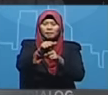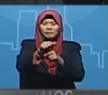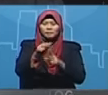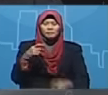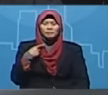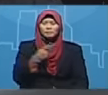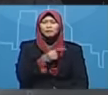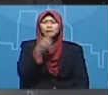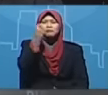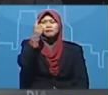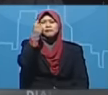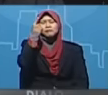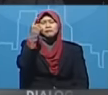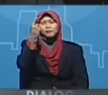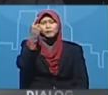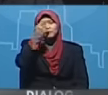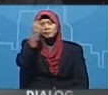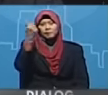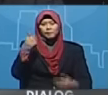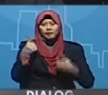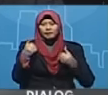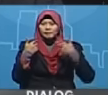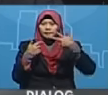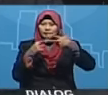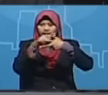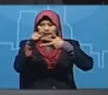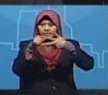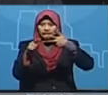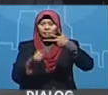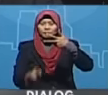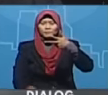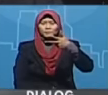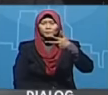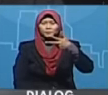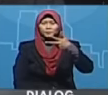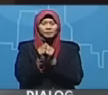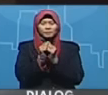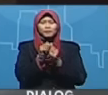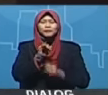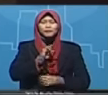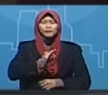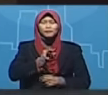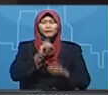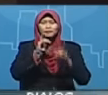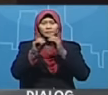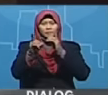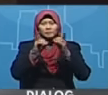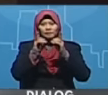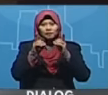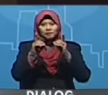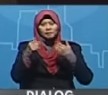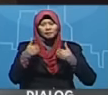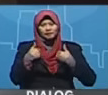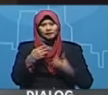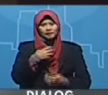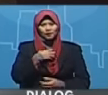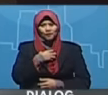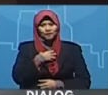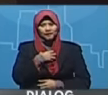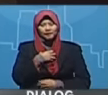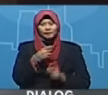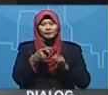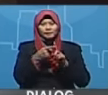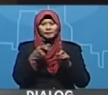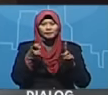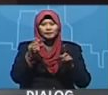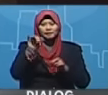faham. Okay. Saya rasa ada 3 perkara yang kita lihat modus operandi yang dilaksanakan. Okay. Satu komen yang menarik juga daripada Isa Abdul